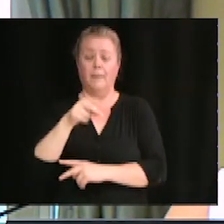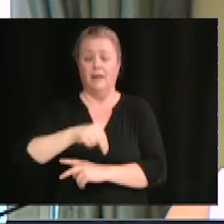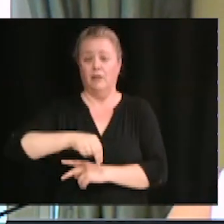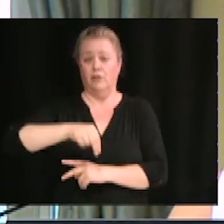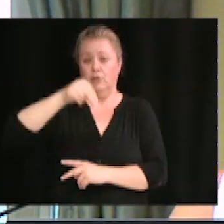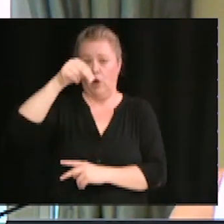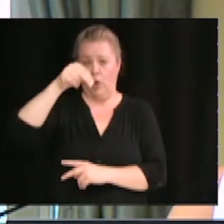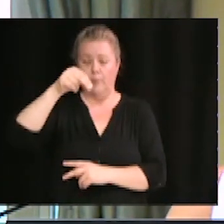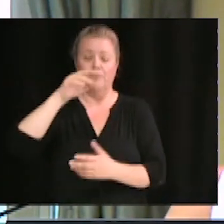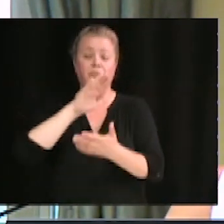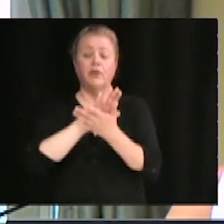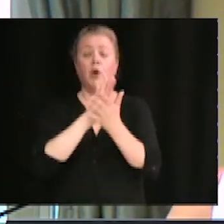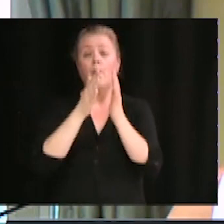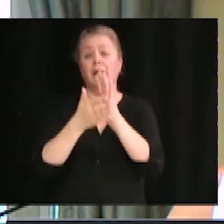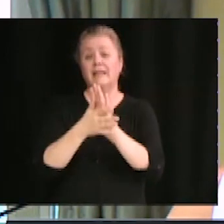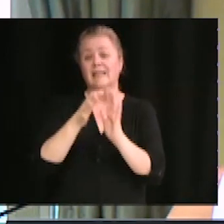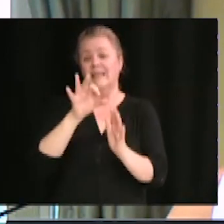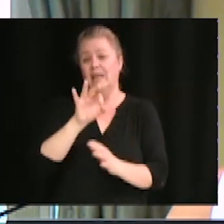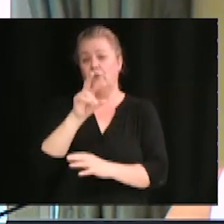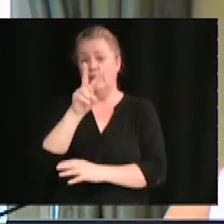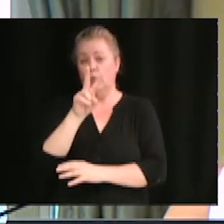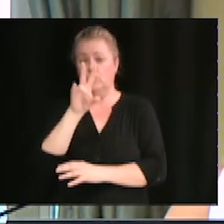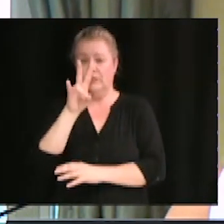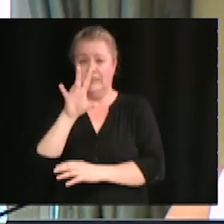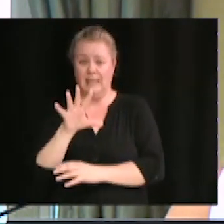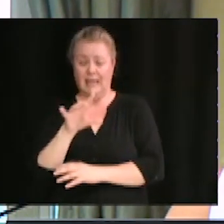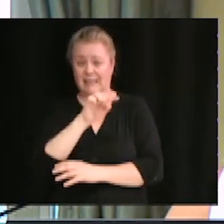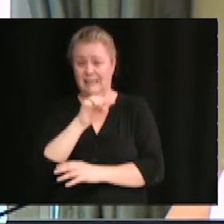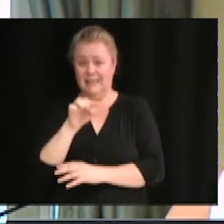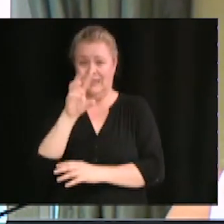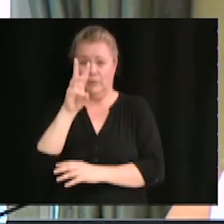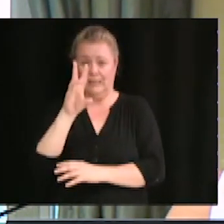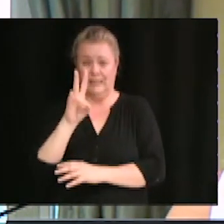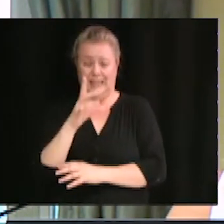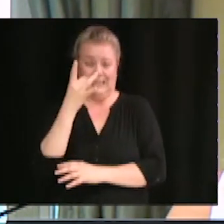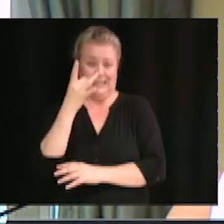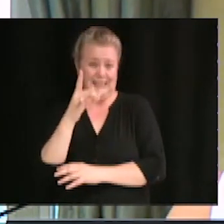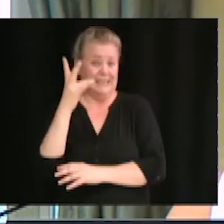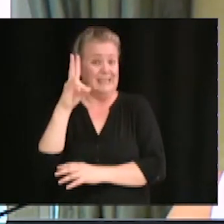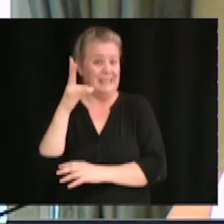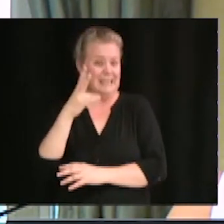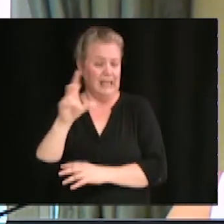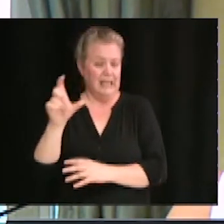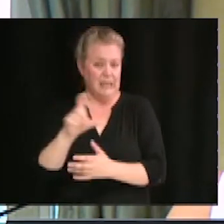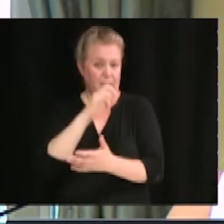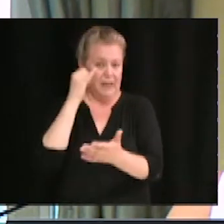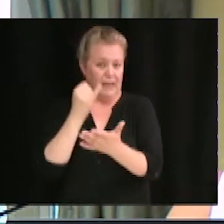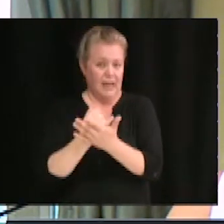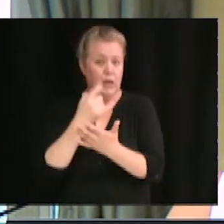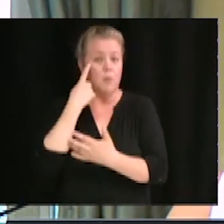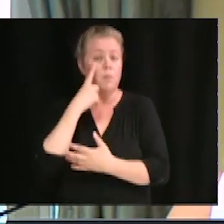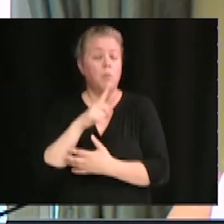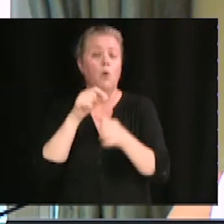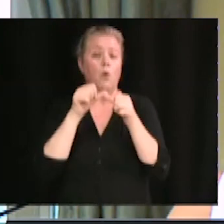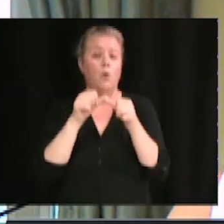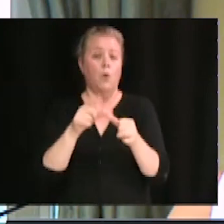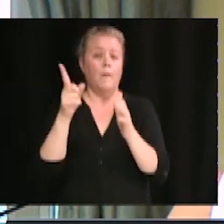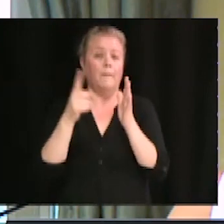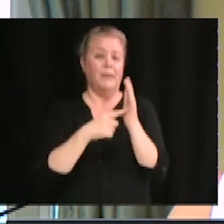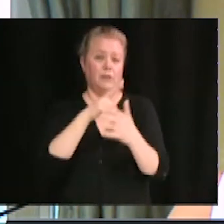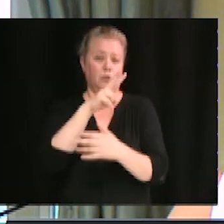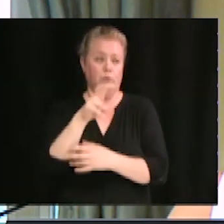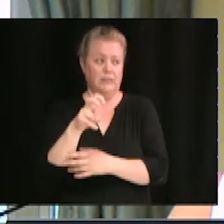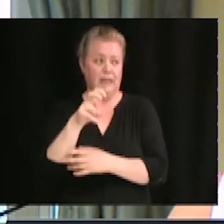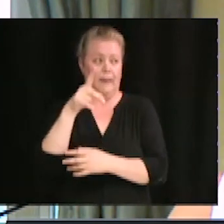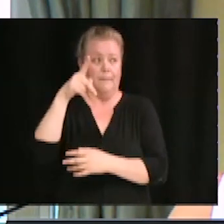compagnie 9275-6717 Québec Inc. pour l'immeuble du 1200 boulevard Pierre-Roux